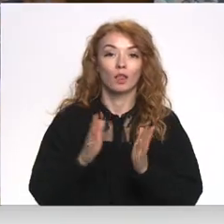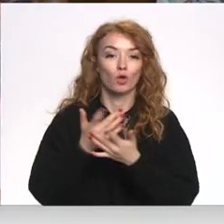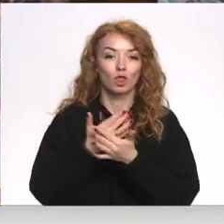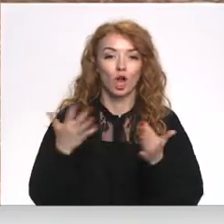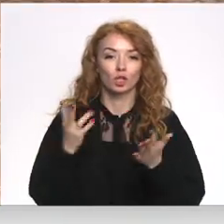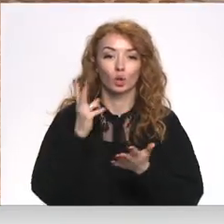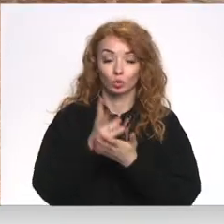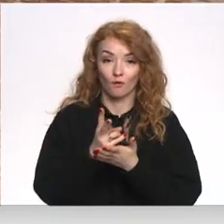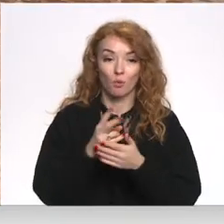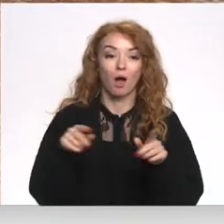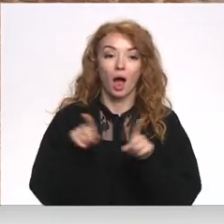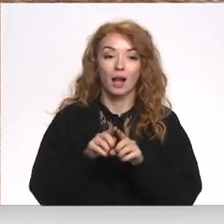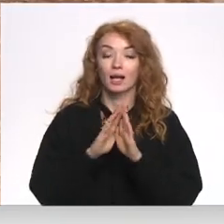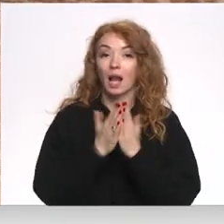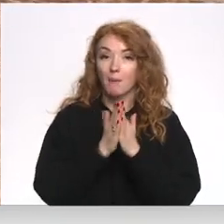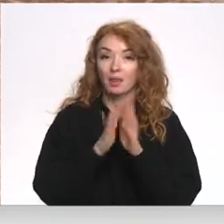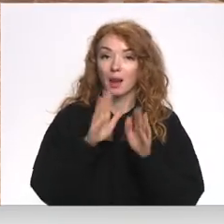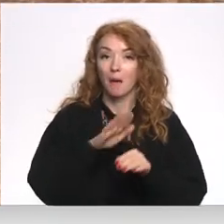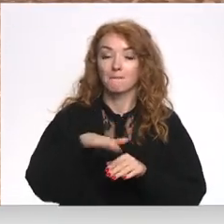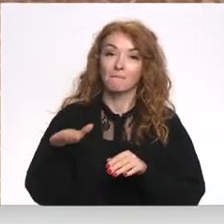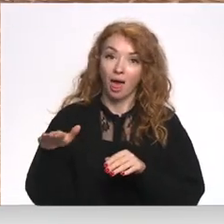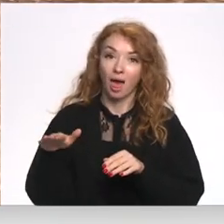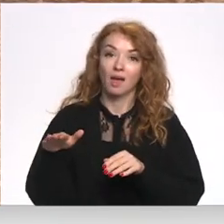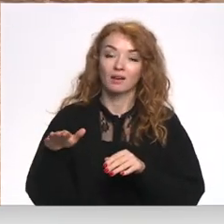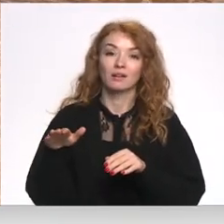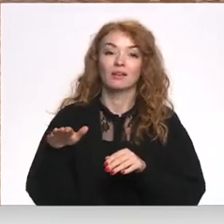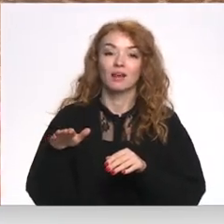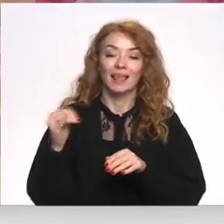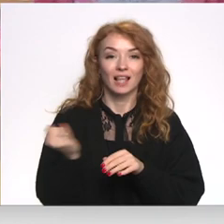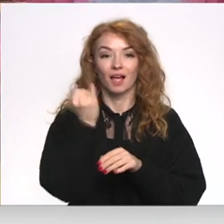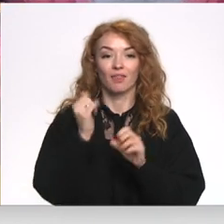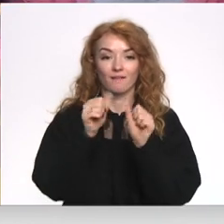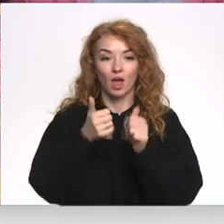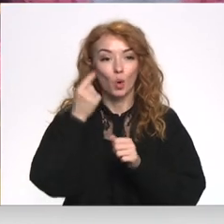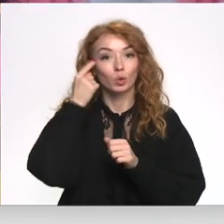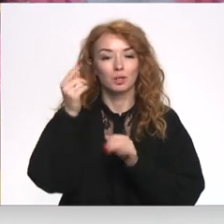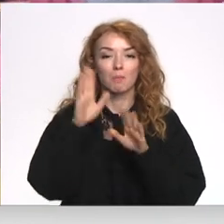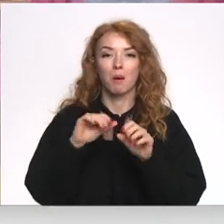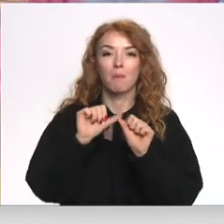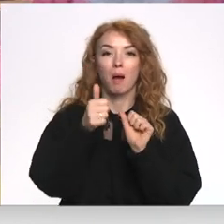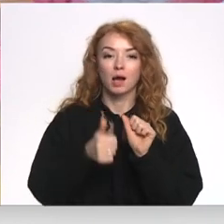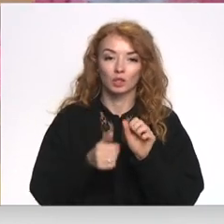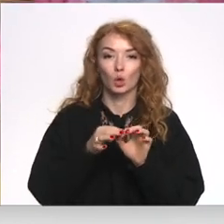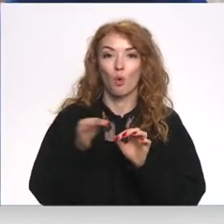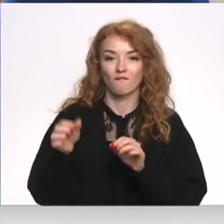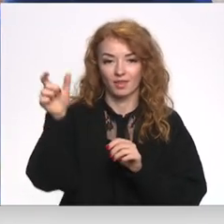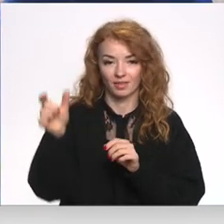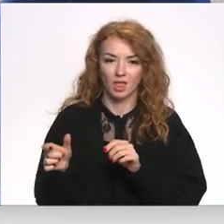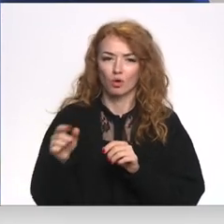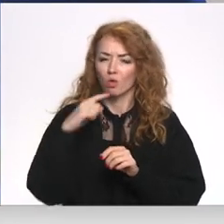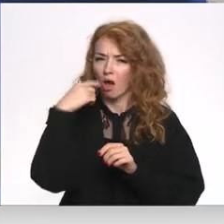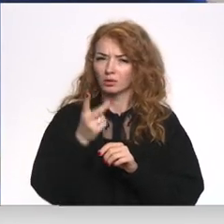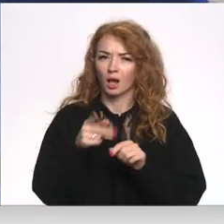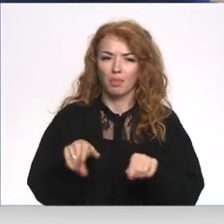dažādi uzdevumi, pat grāmatiņas, lai bērni pēc iespējas aizraujošākā veidā uzzinātu par mākslinieku novadnieku. Jāteic, ka